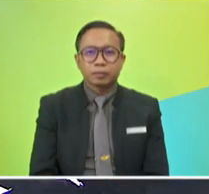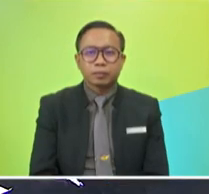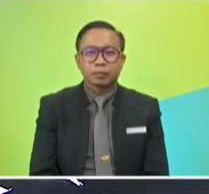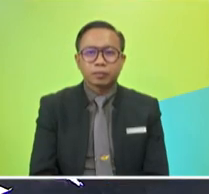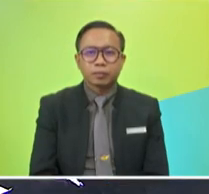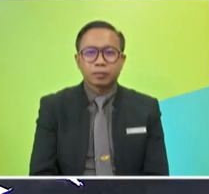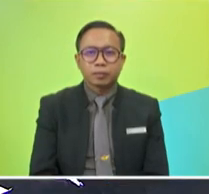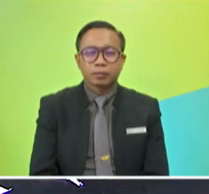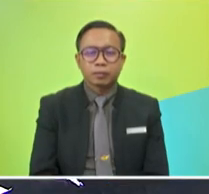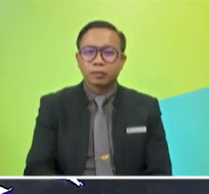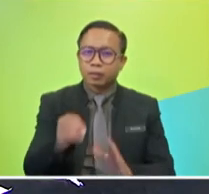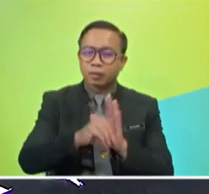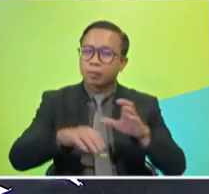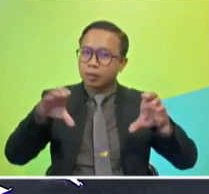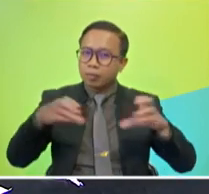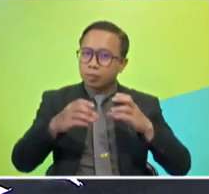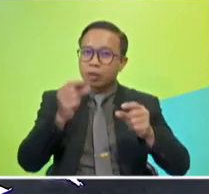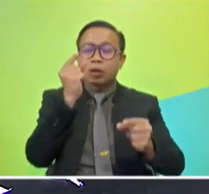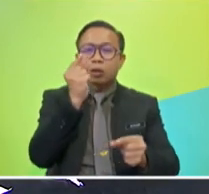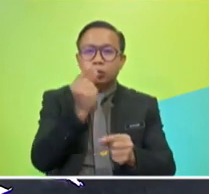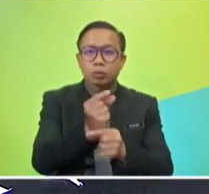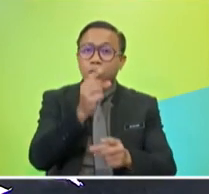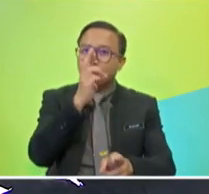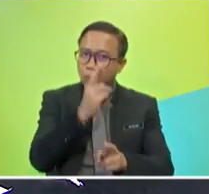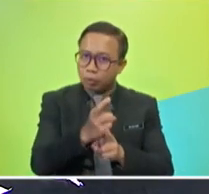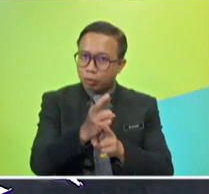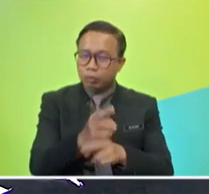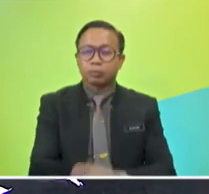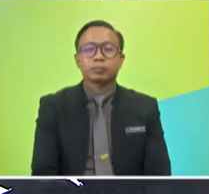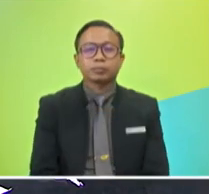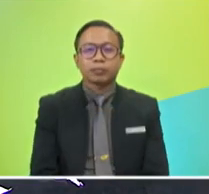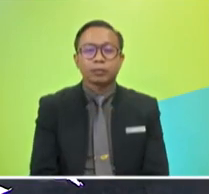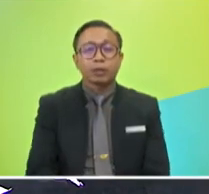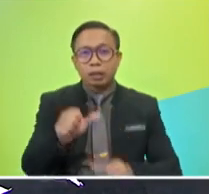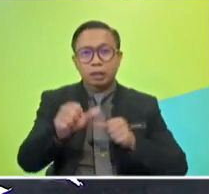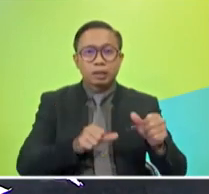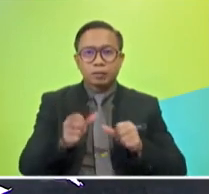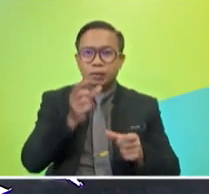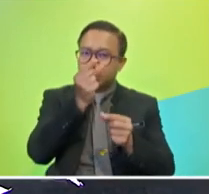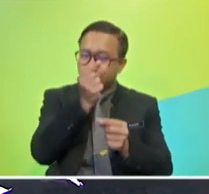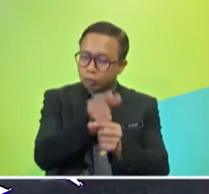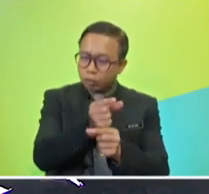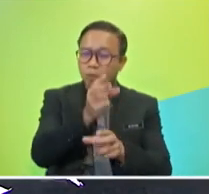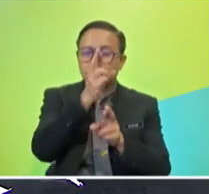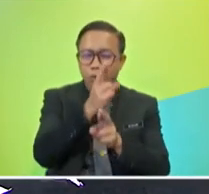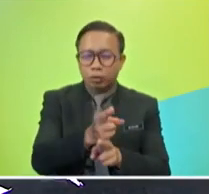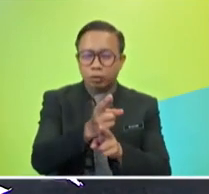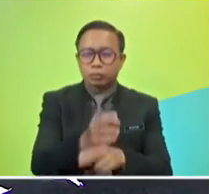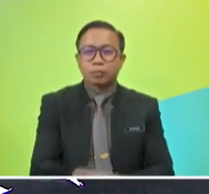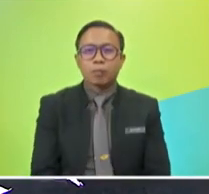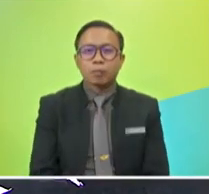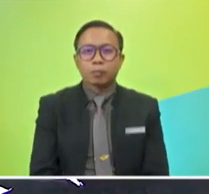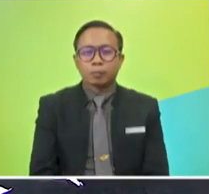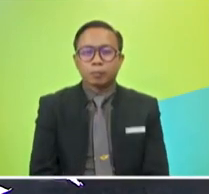membuat kotoran yang menjalankan activity gotong royong